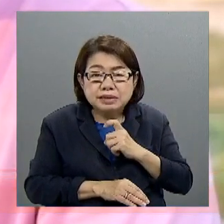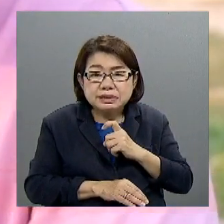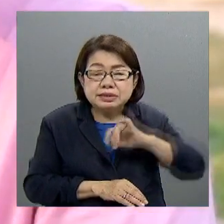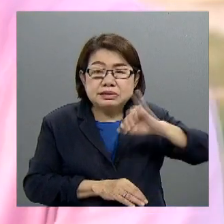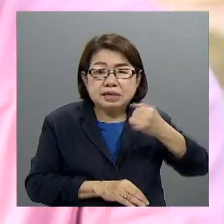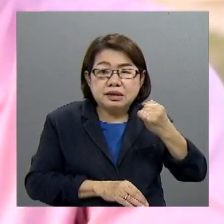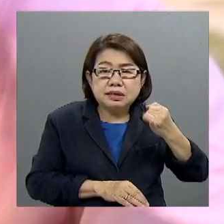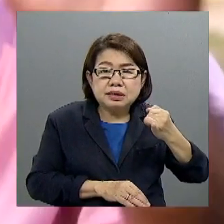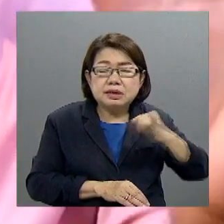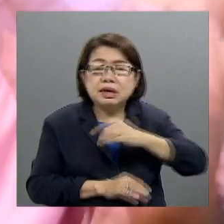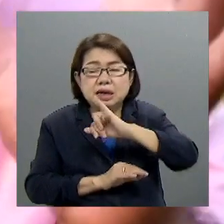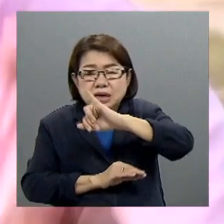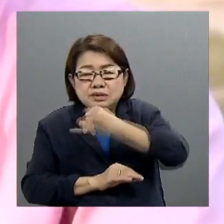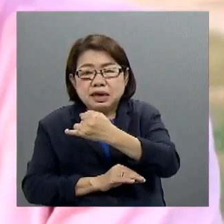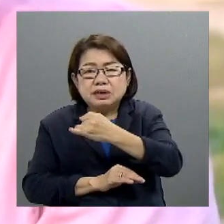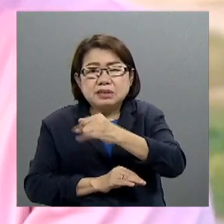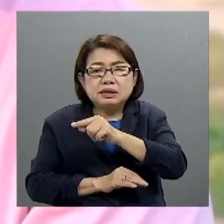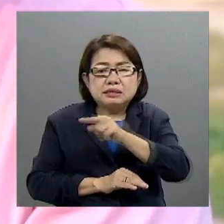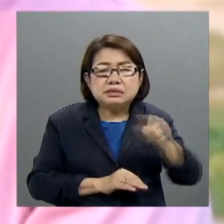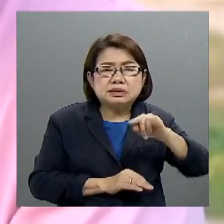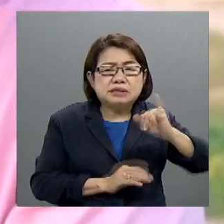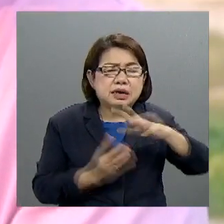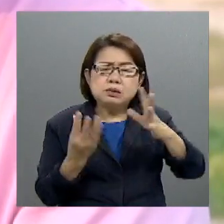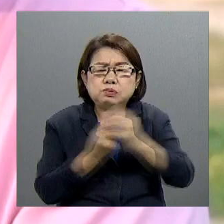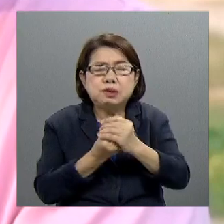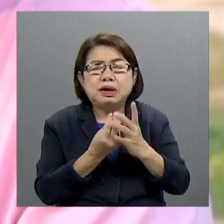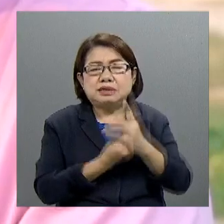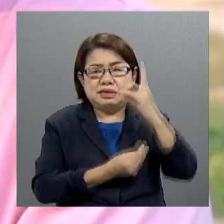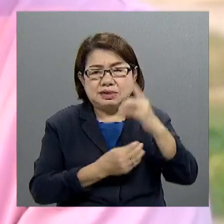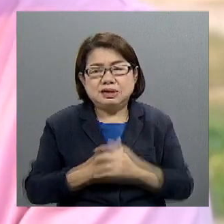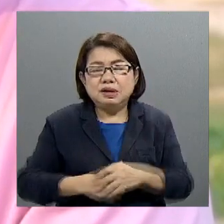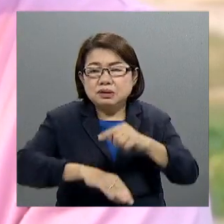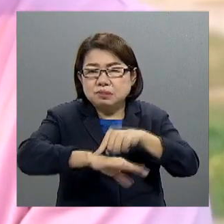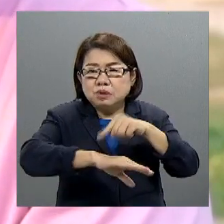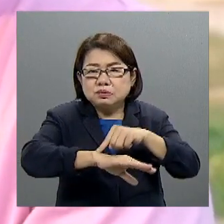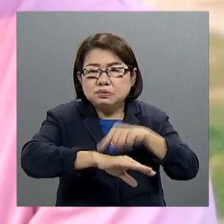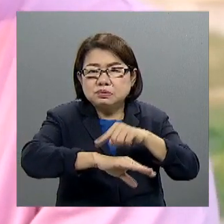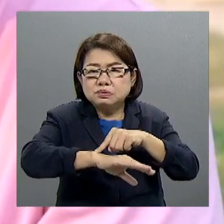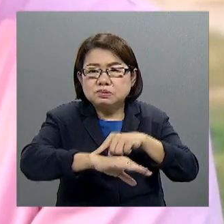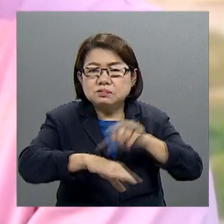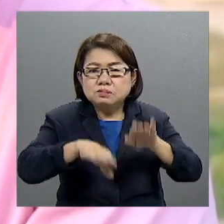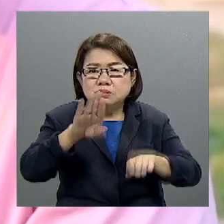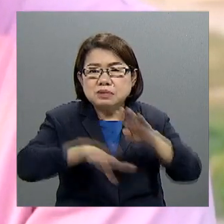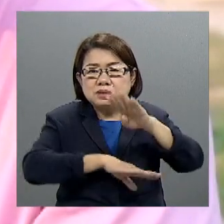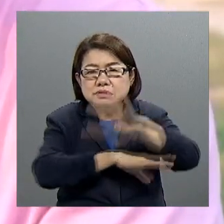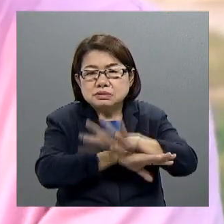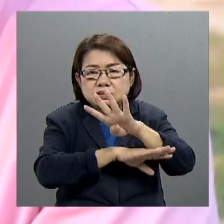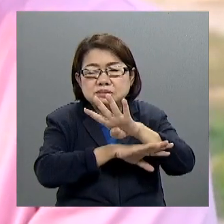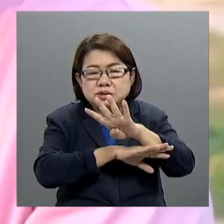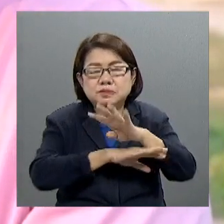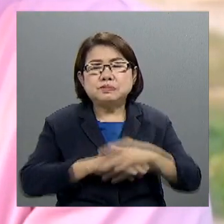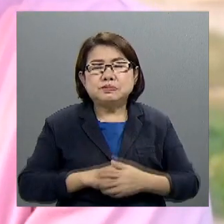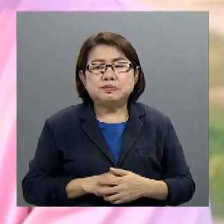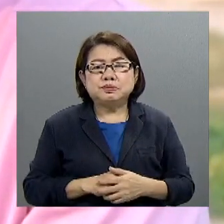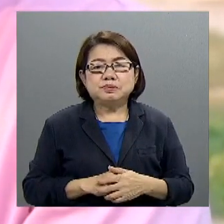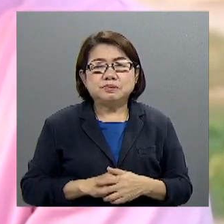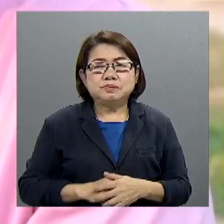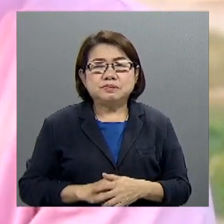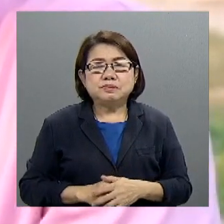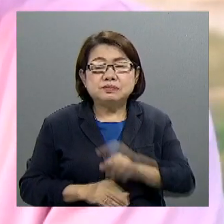จันทร์ถึงจันทร์เลยครับอ่ะทั้งอาทิตย์นะครับเวลาประมาณ4โมงแรกนะครับเวลา 16:00 นจนถึงเวลา